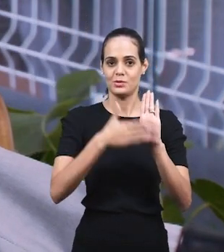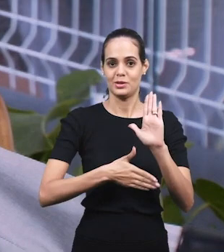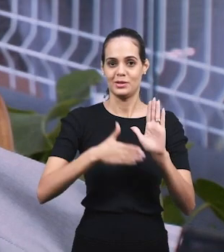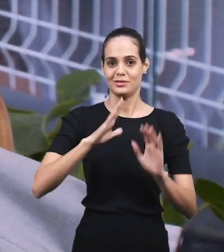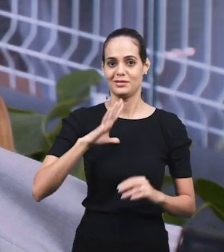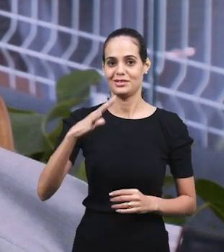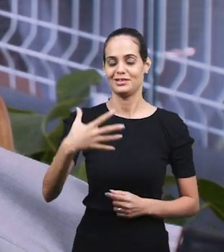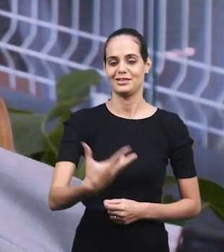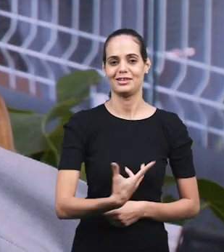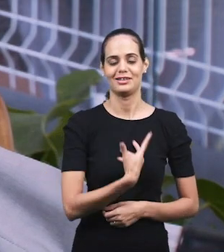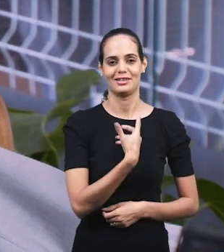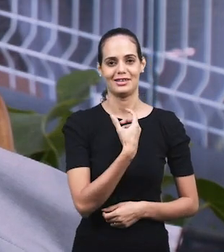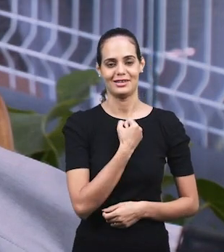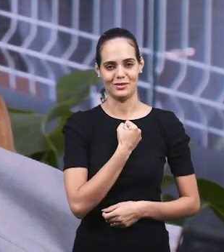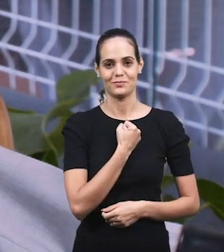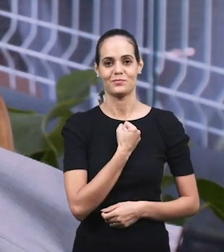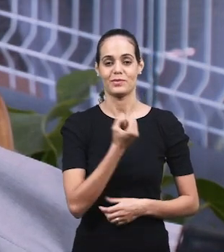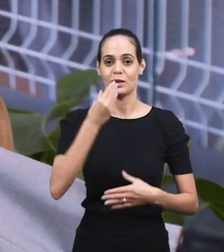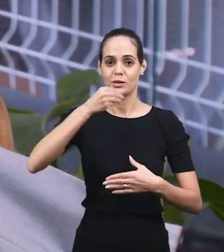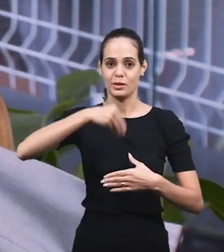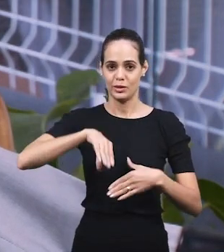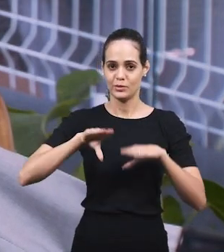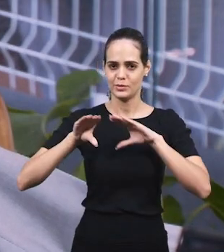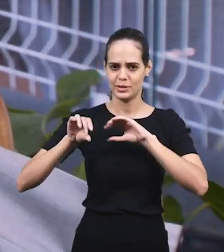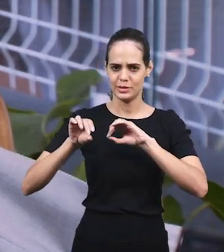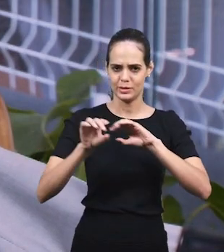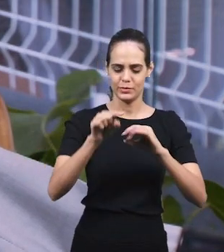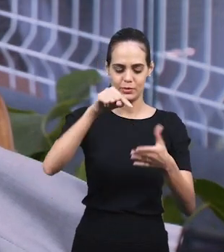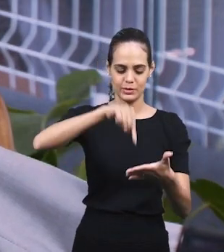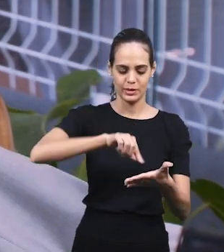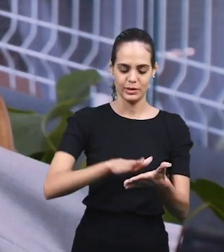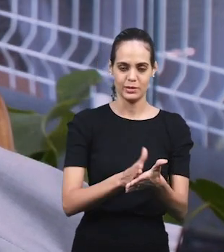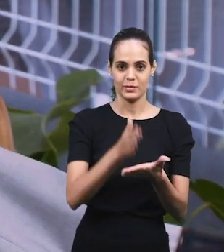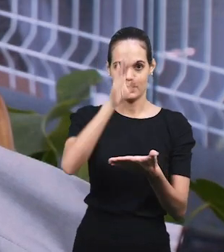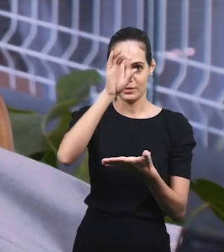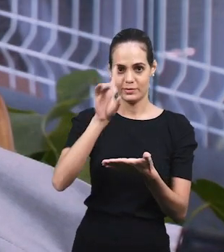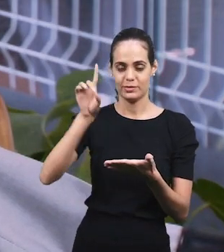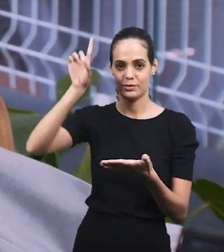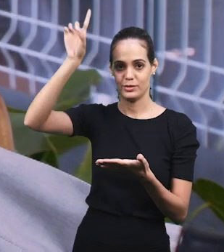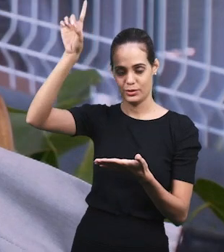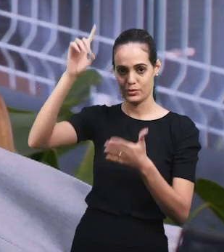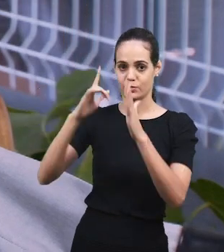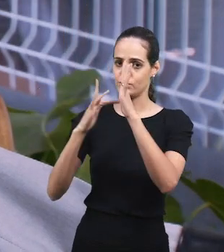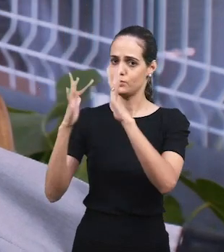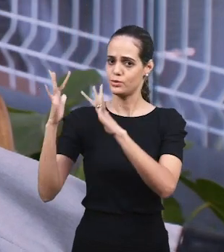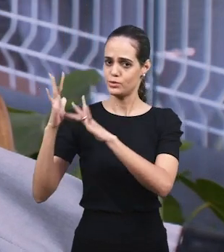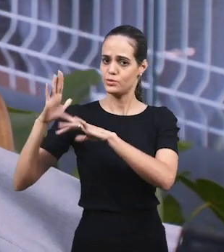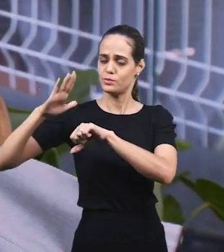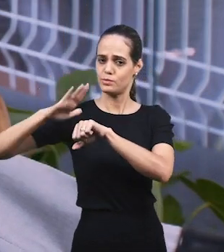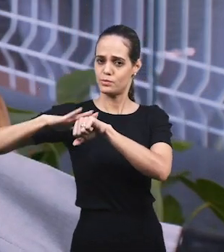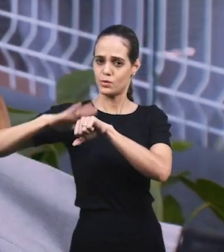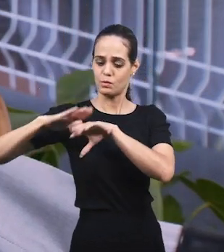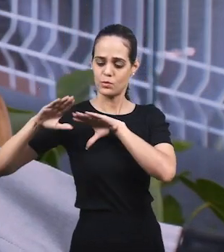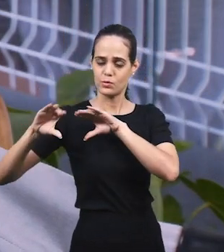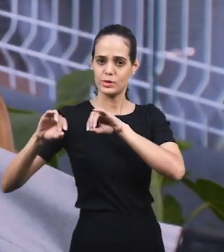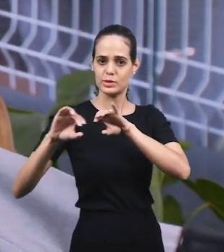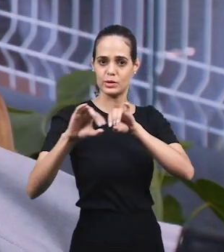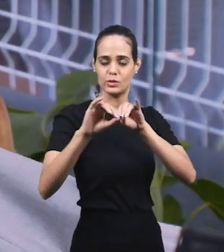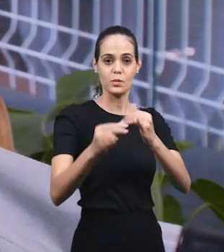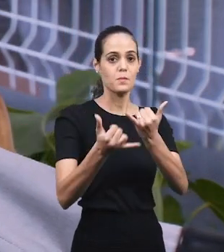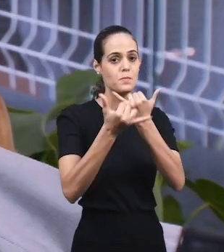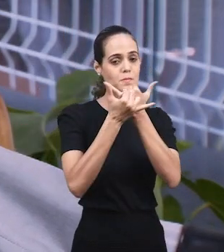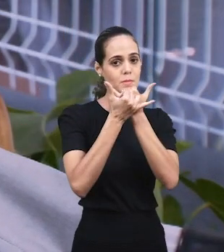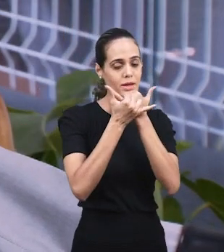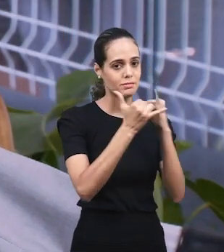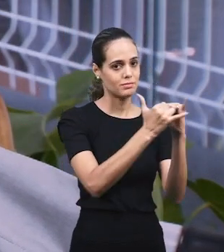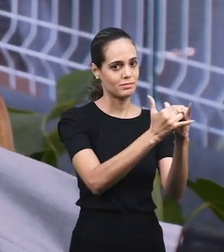et nous amène à entrer dans son projet de salut. Parmi les enseignements précieux de la Bible, un de